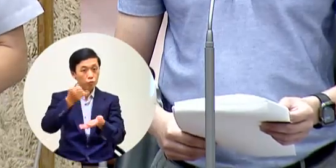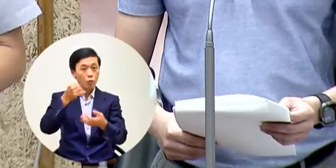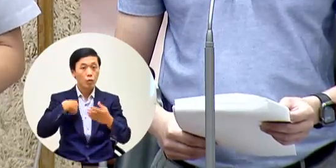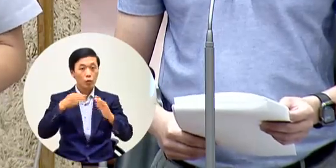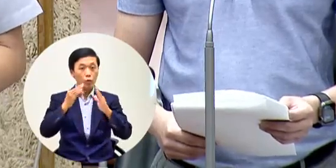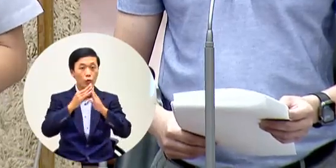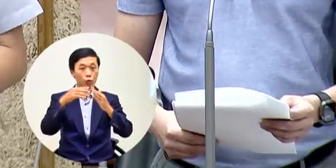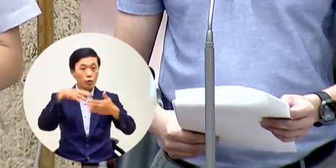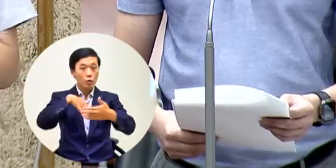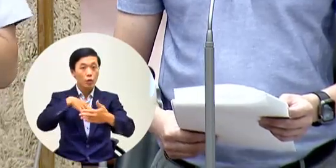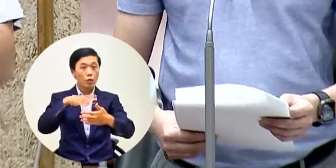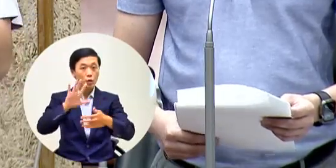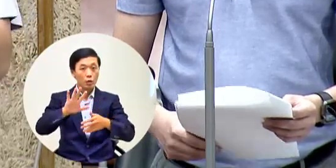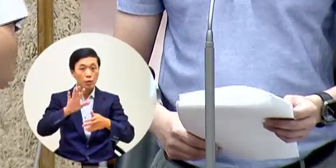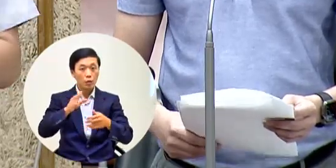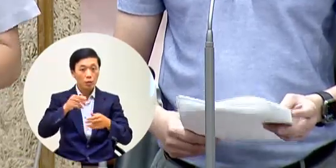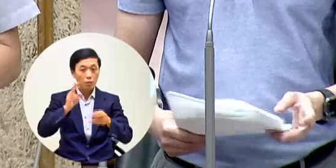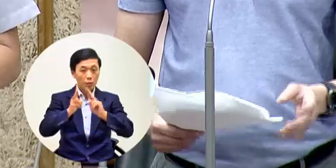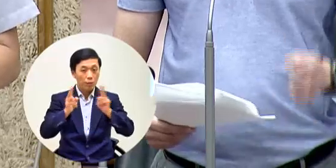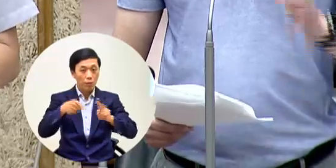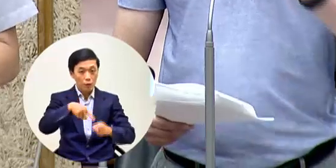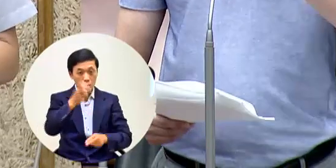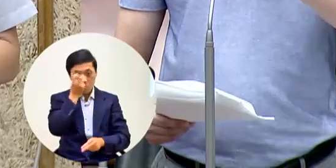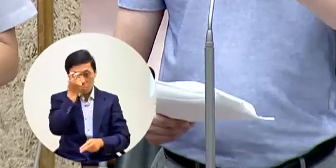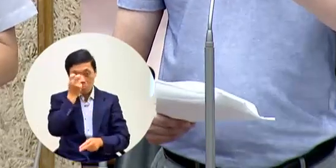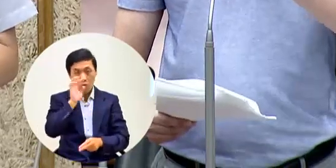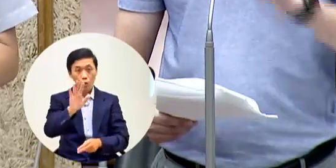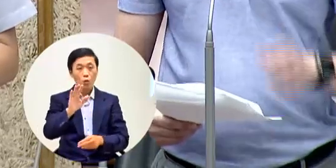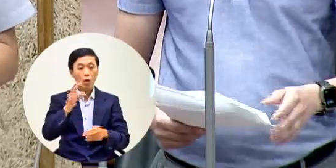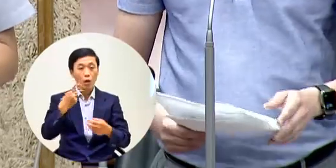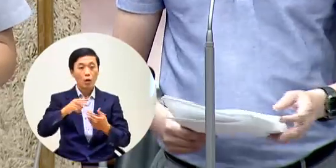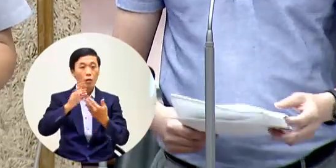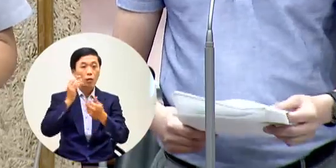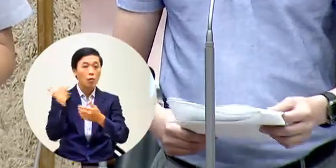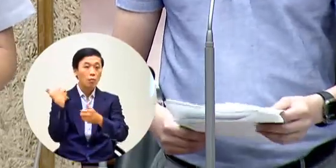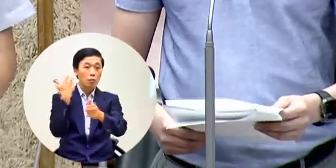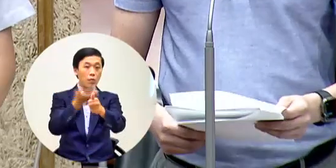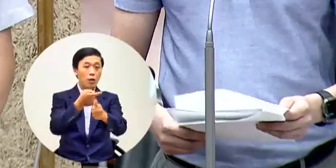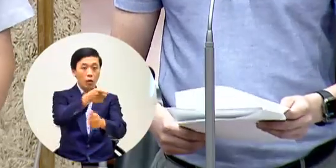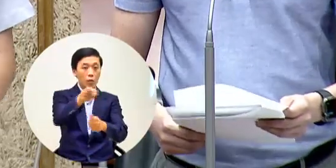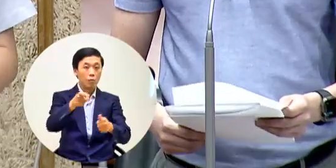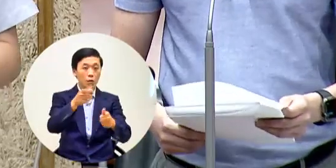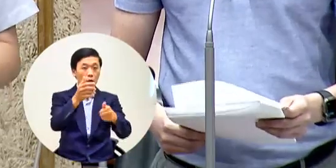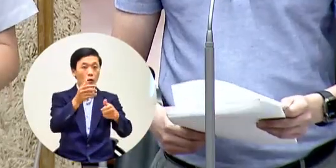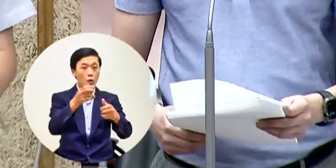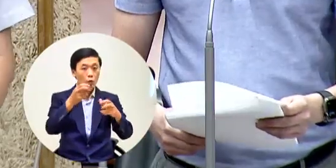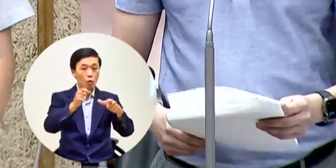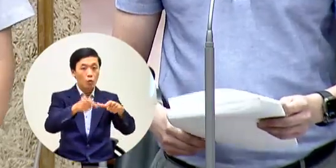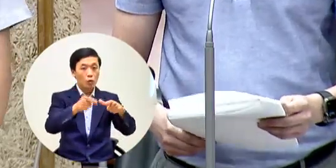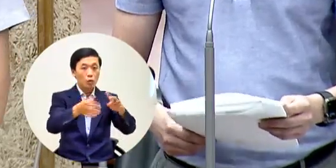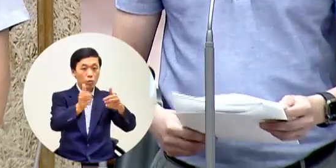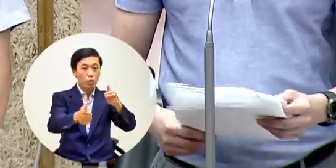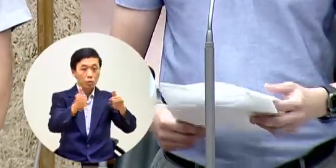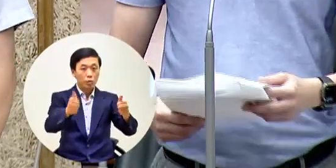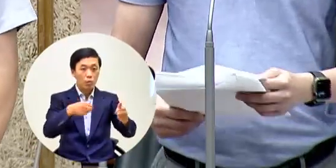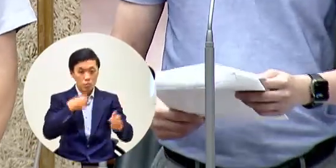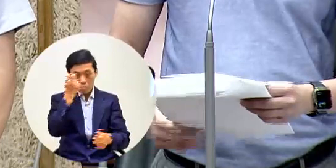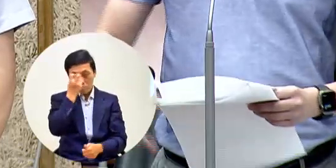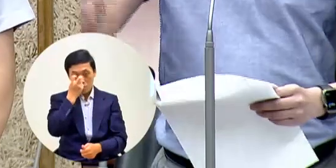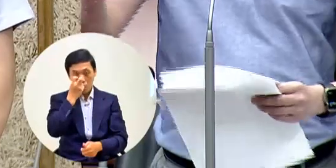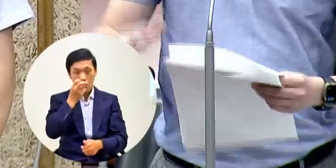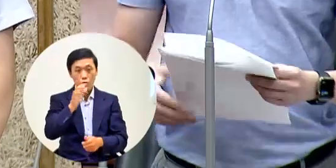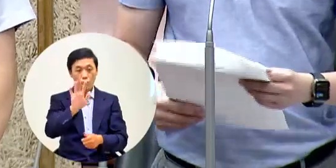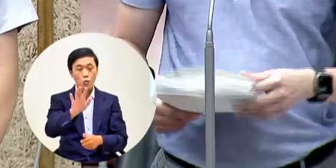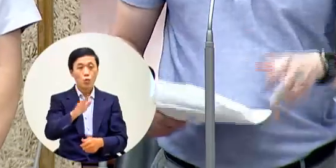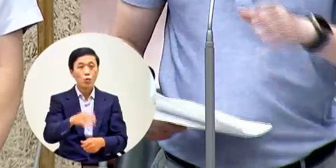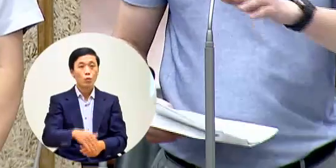主管在加强去督导，还有这些厂商的主管也加强去督导这一个所有的这个过程。